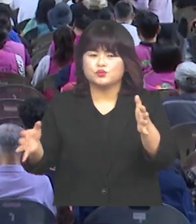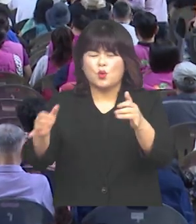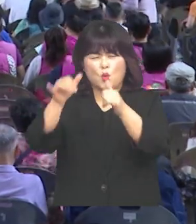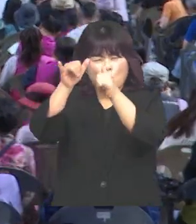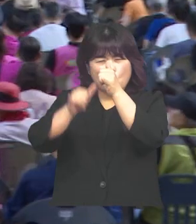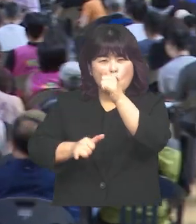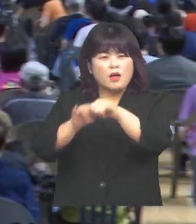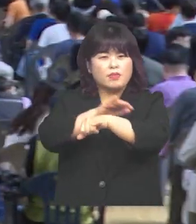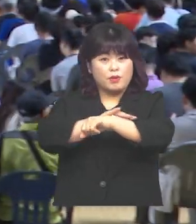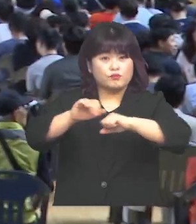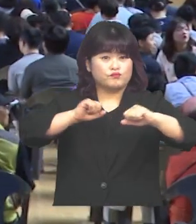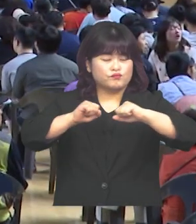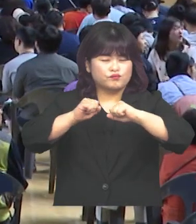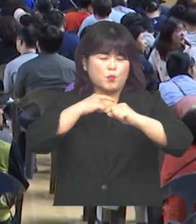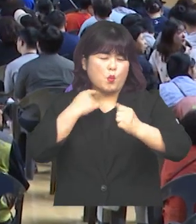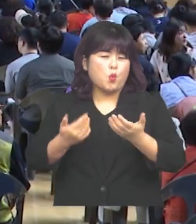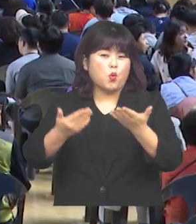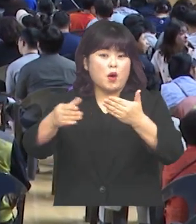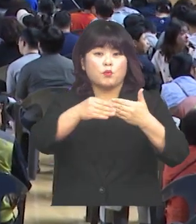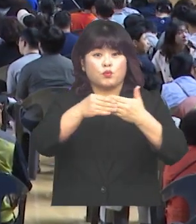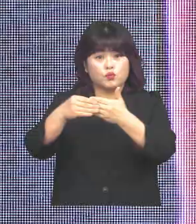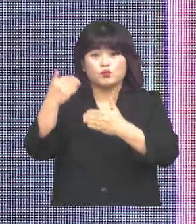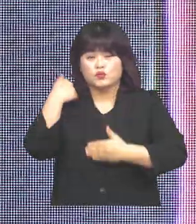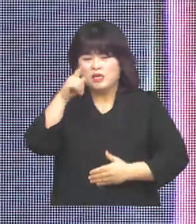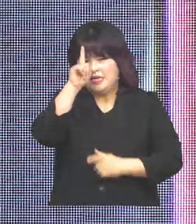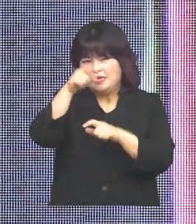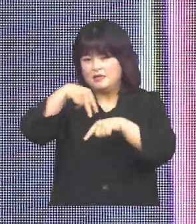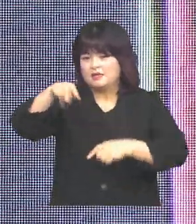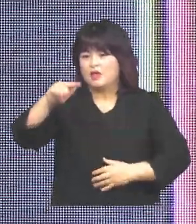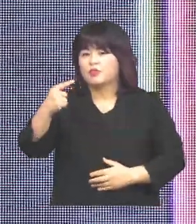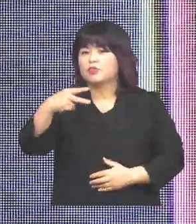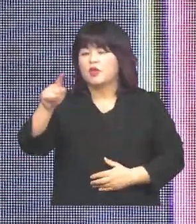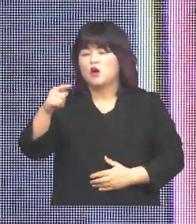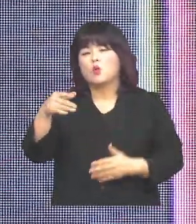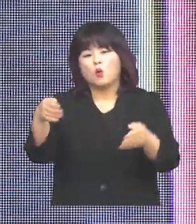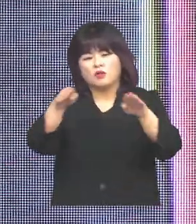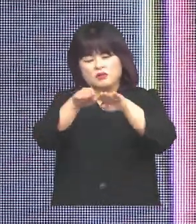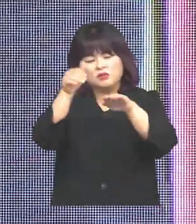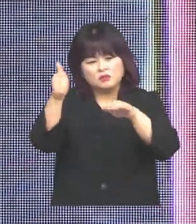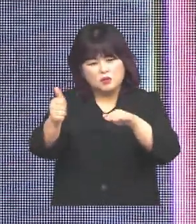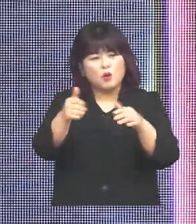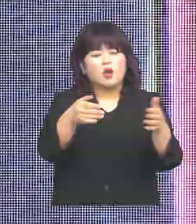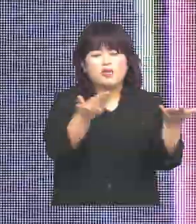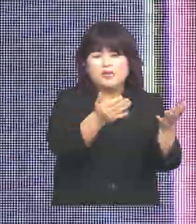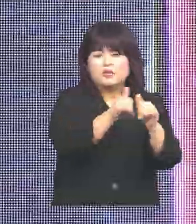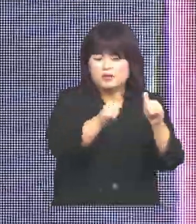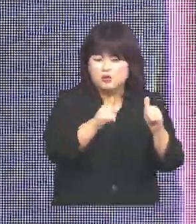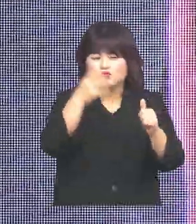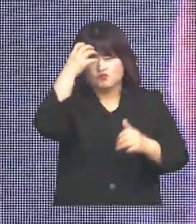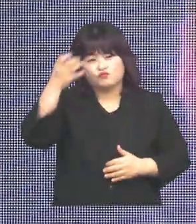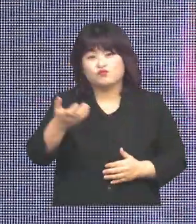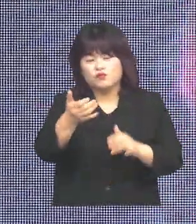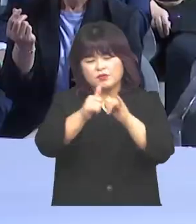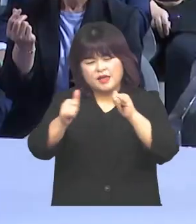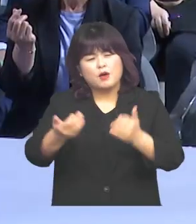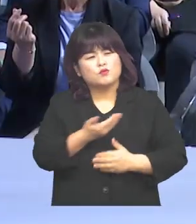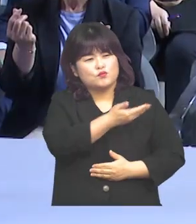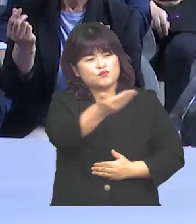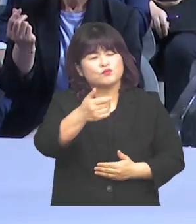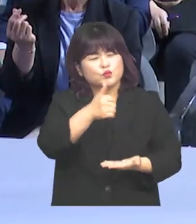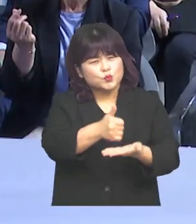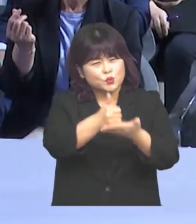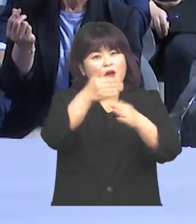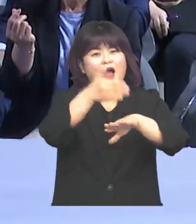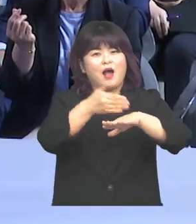위대한 길을 걸어왔다며 복지관을 헌신적으로 이끌어주신 이선덕 관장님과 직원들, 봉사자, 후원자 여러분께